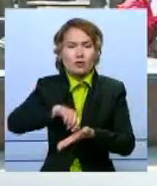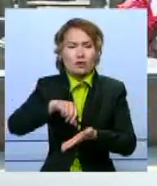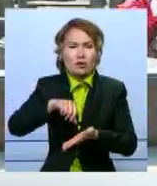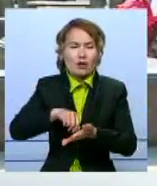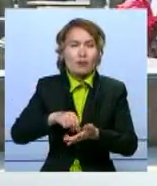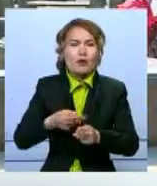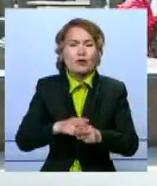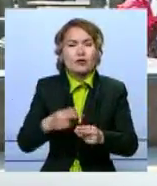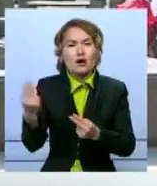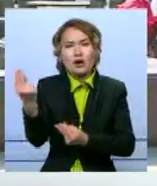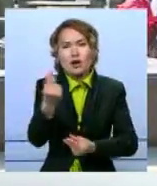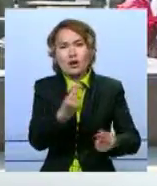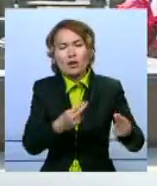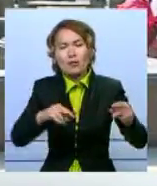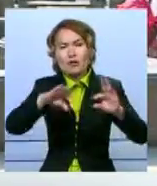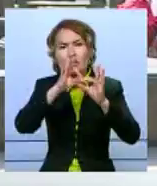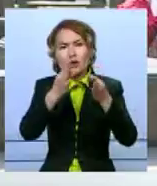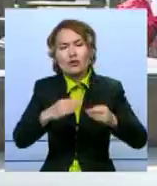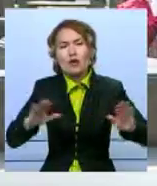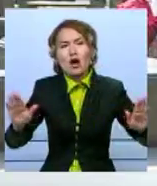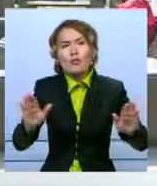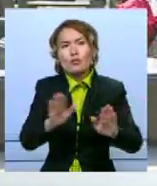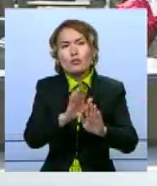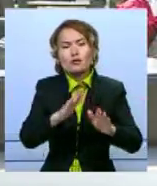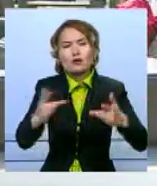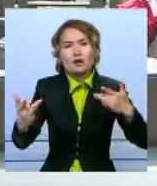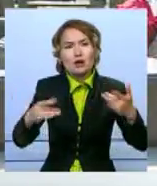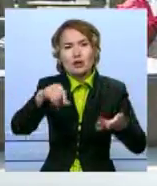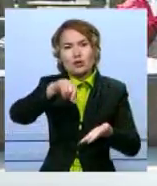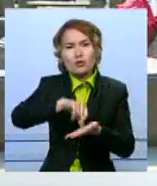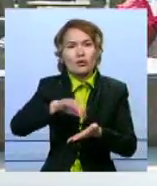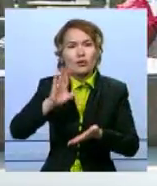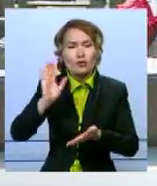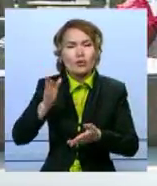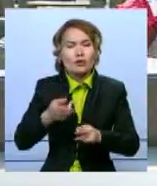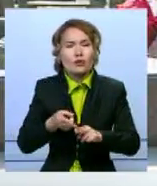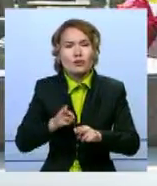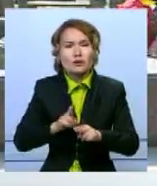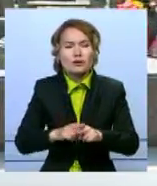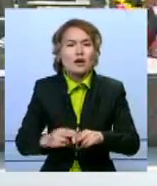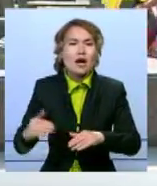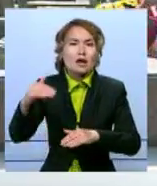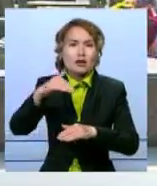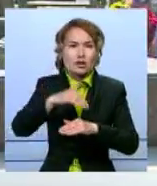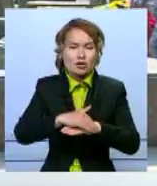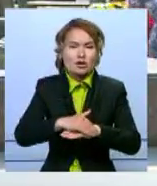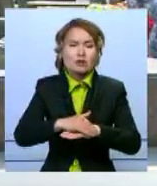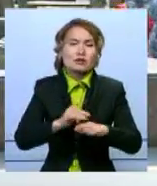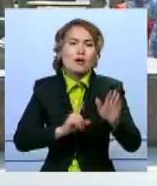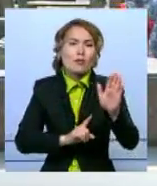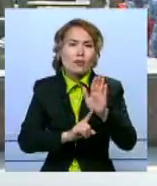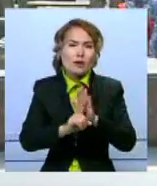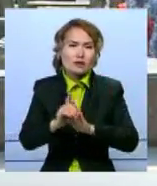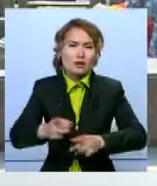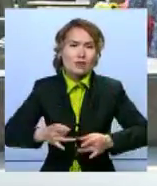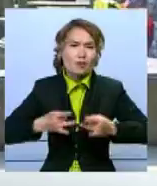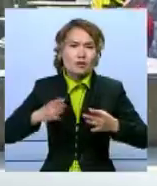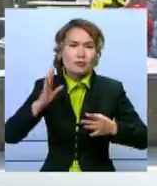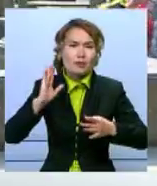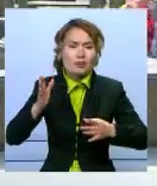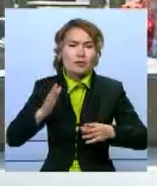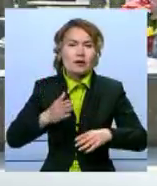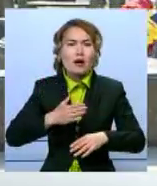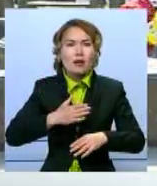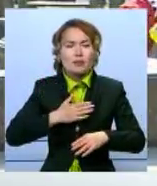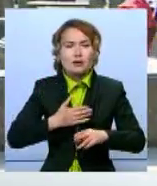арт нысандар, музыкалық шығармалар күтіп тұр. Айта кетейін, биылғы шараның басты кейіпкерлерінің қатарында жаста болса, есімі елге